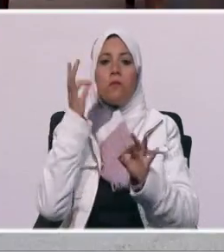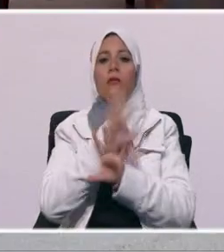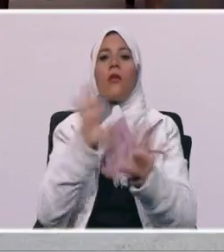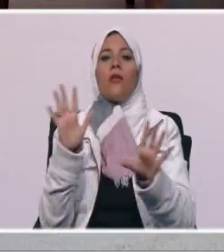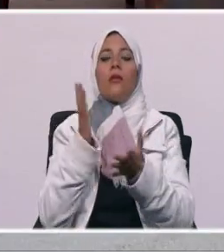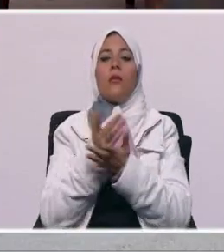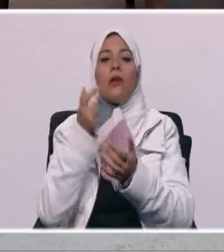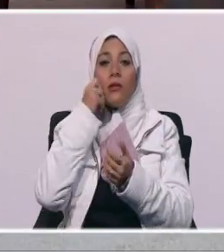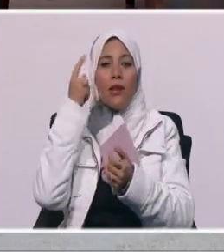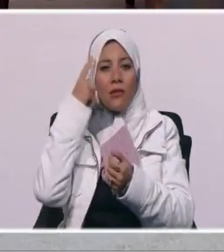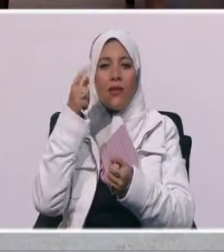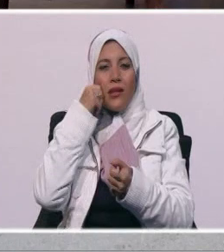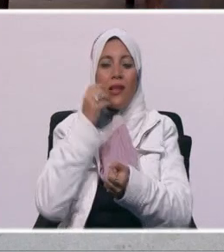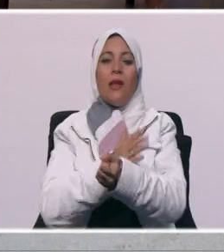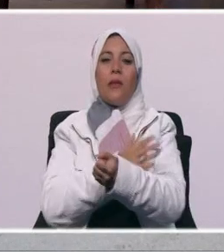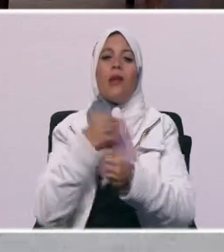هي